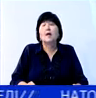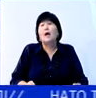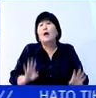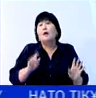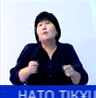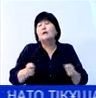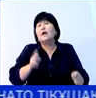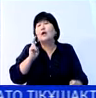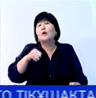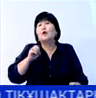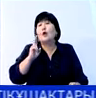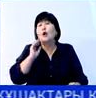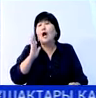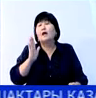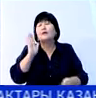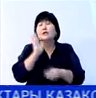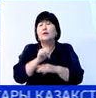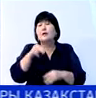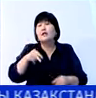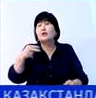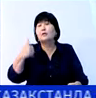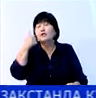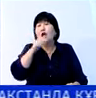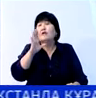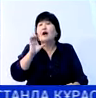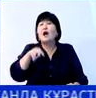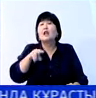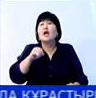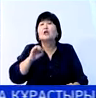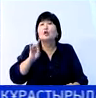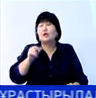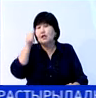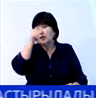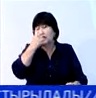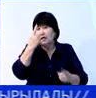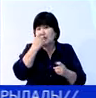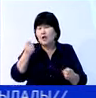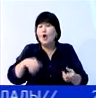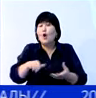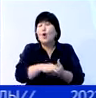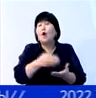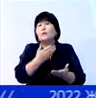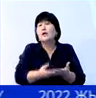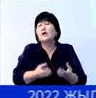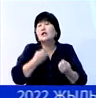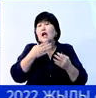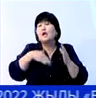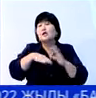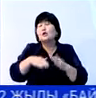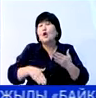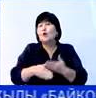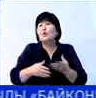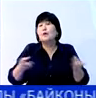Президент Қасым Жомарт Тоқаевтың жарлығымен 2020 жыл волонтерлар жыл деп жарияланғаны белгілі. Қоғамдағы мәселелерді жақсартуда көмекке